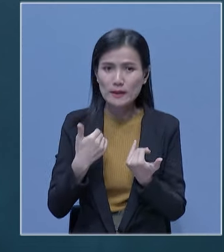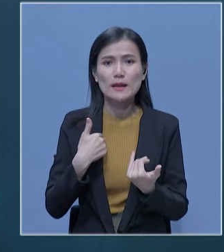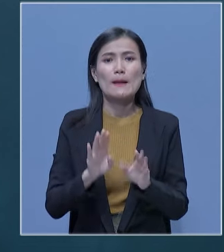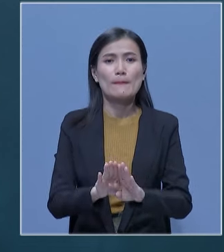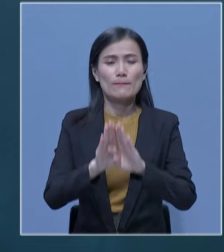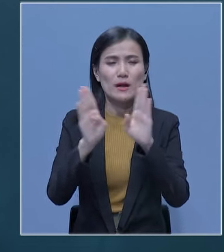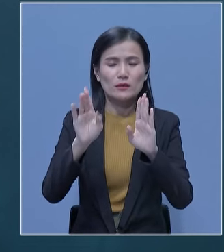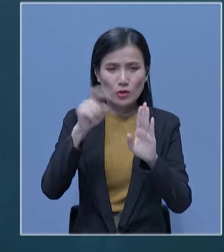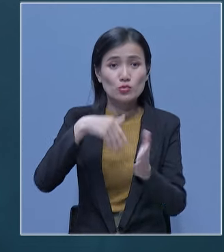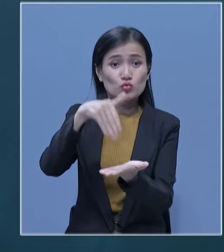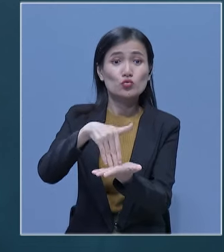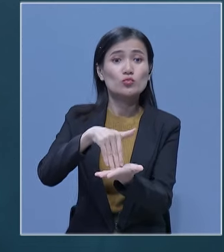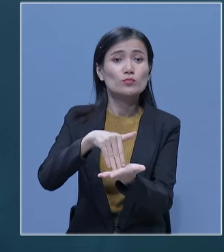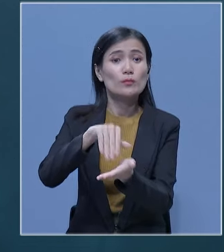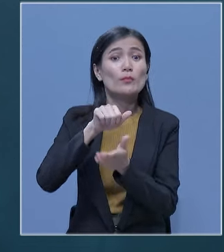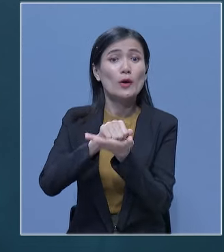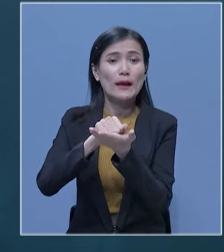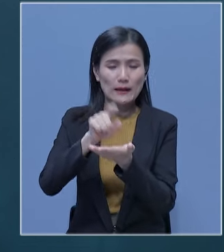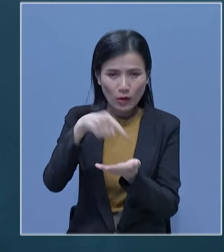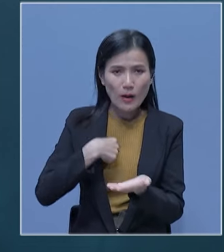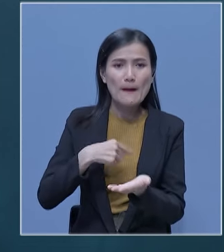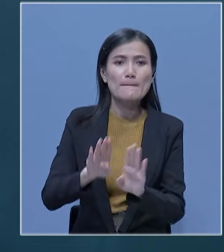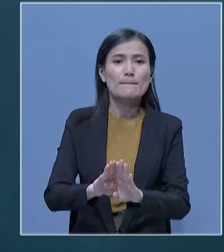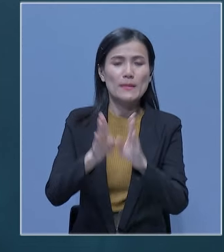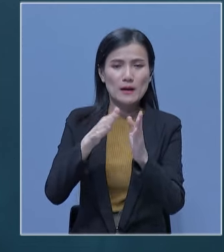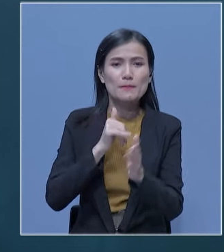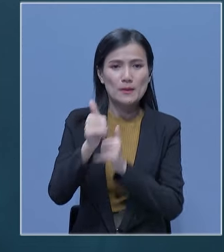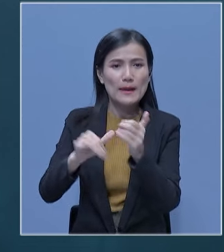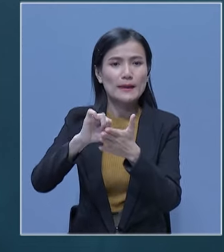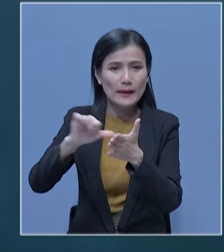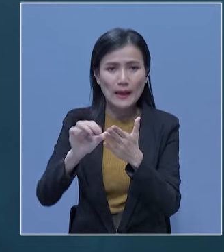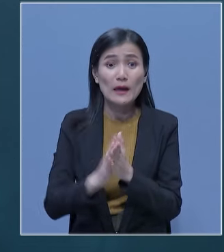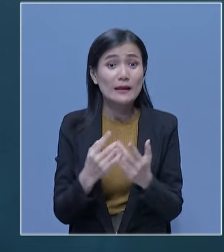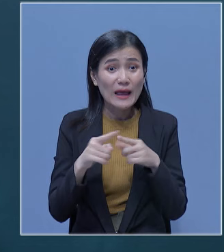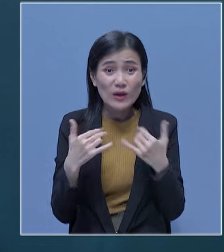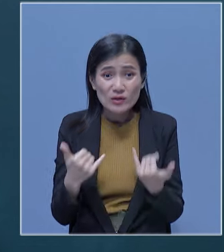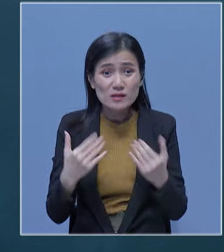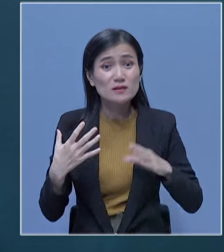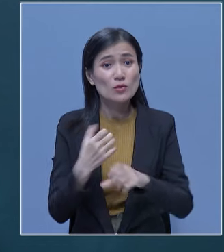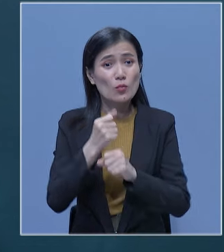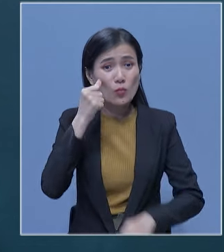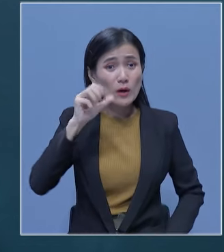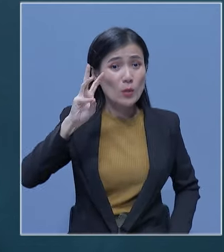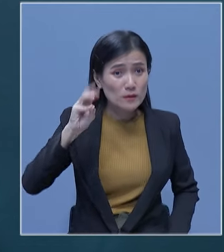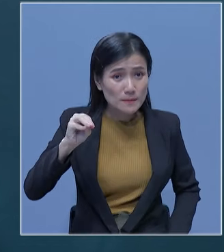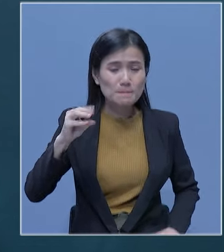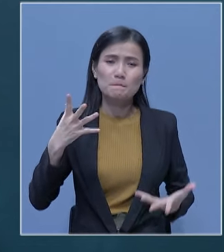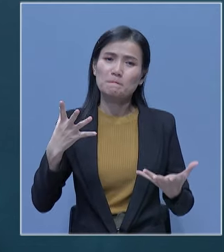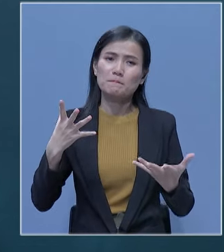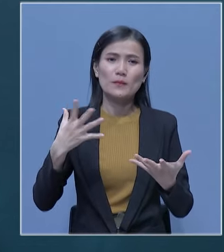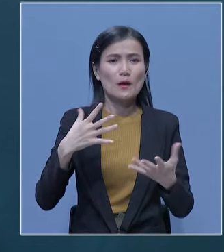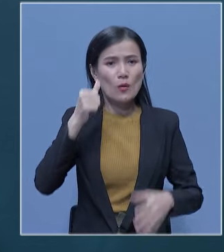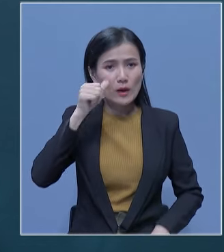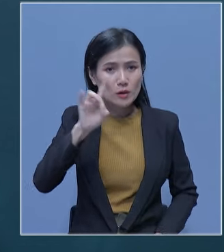การซึ่งตรงนี้ยังคงรอข้อสรุปอีกครั้งนึงว่า จะเป็น60วันหรือว่ากรอบ120